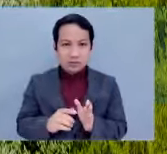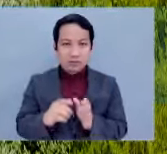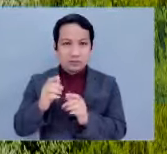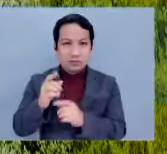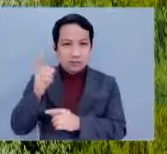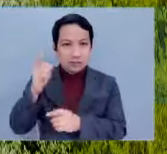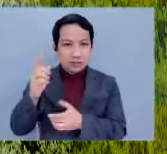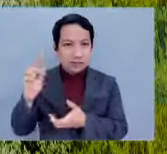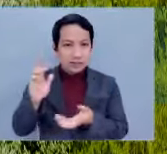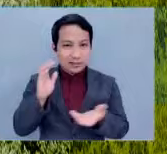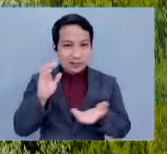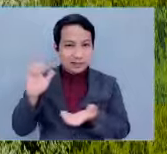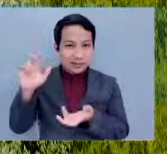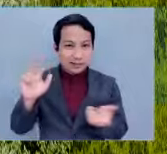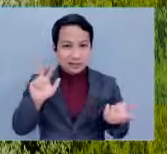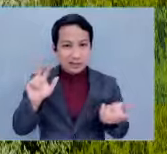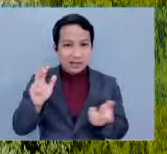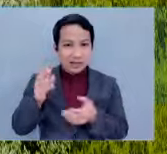mga